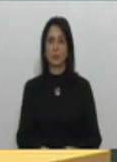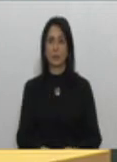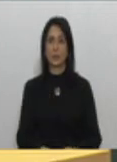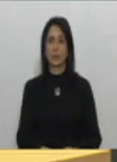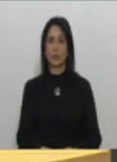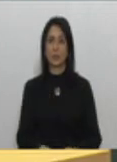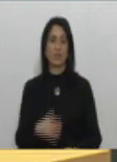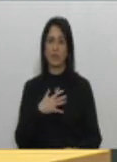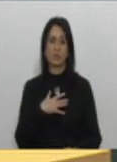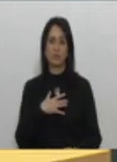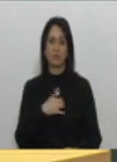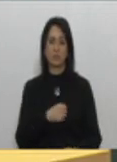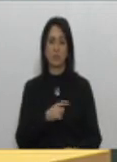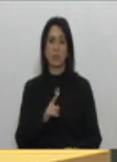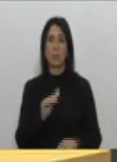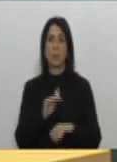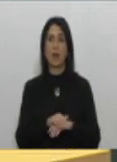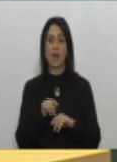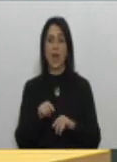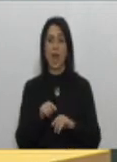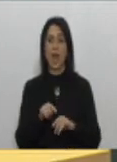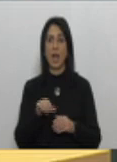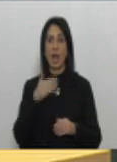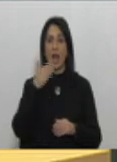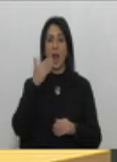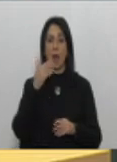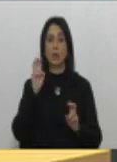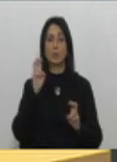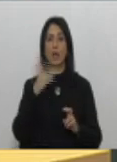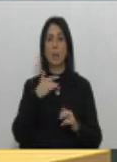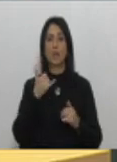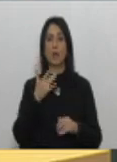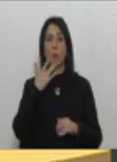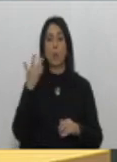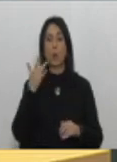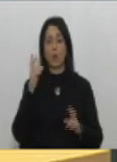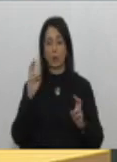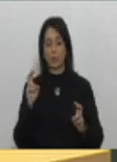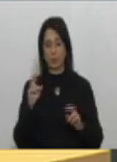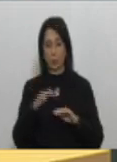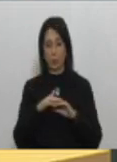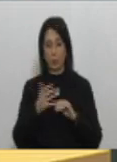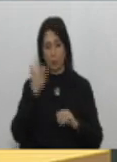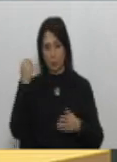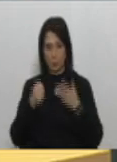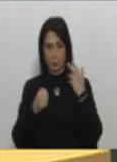ძალიან წუხარ, მაგრამ ფაქტი ის არის, რომ აქ გამოსვლები შეიძლება დემსახურება ხოლმე პოლიტიკურ ქულების